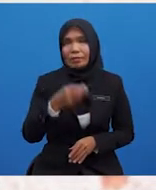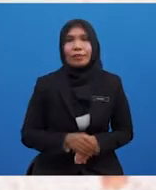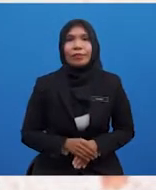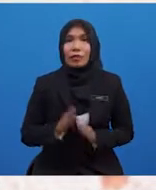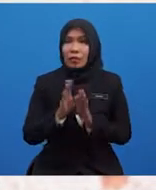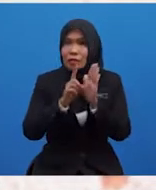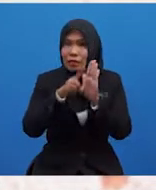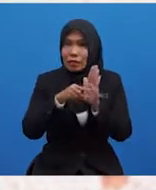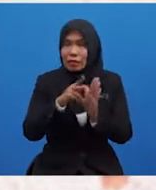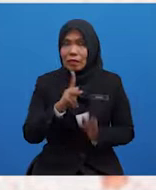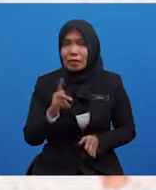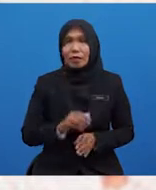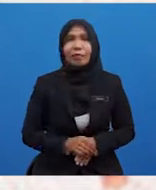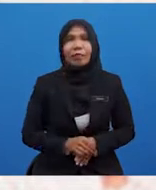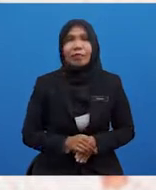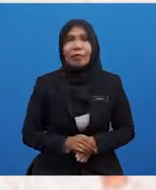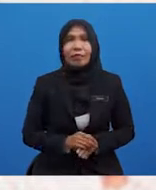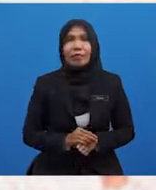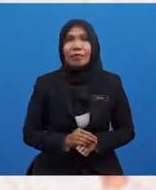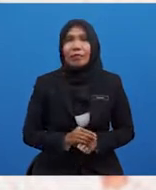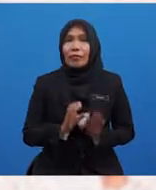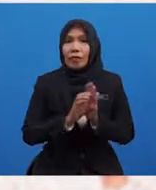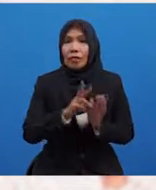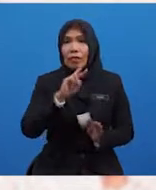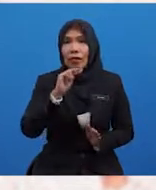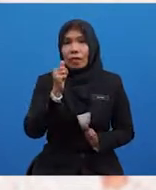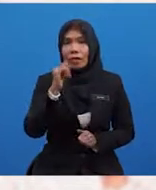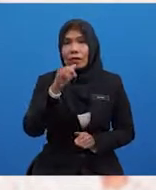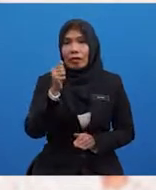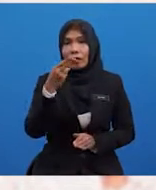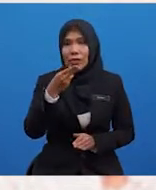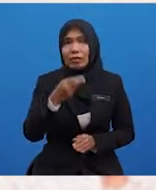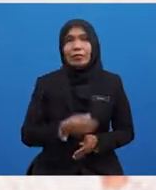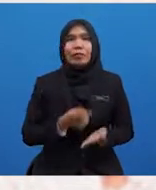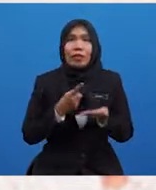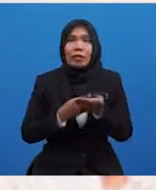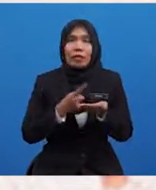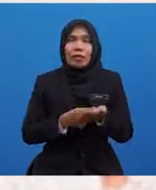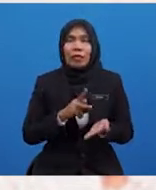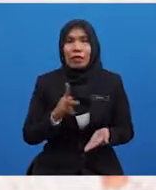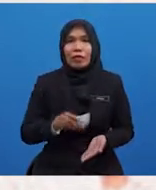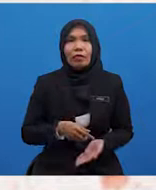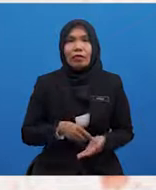berdasarkan gambar rajah di bawah, bincangkan faktor-faktor langsung dan tidak